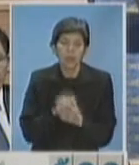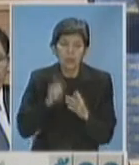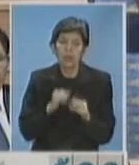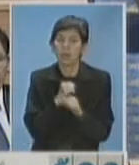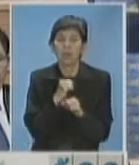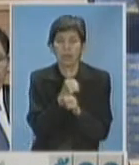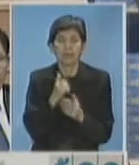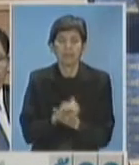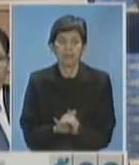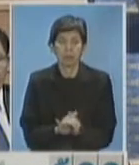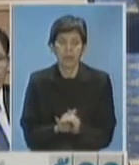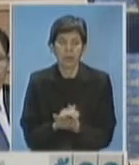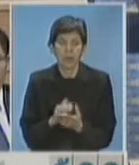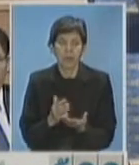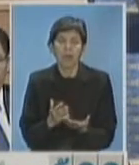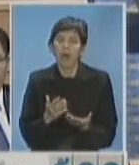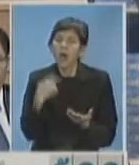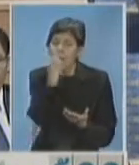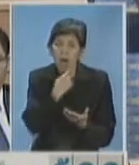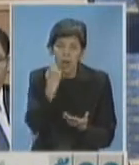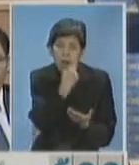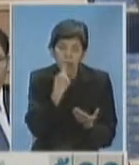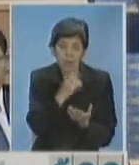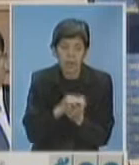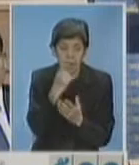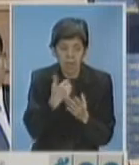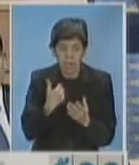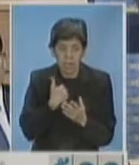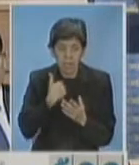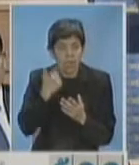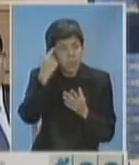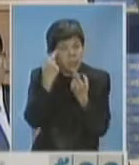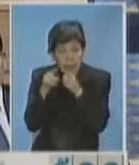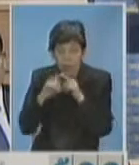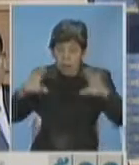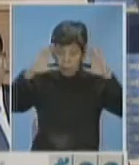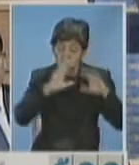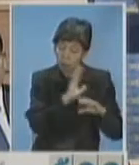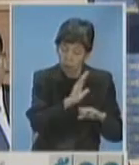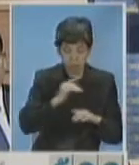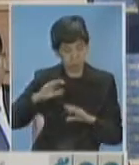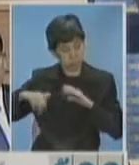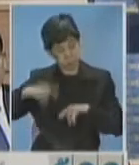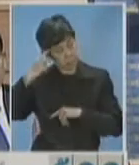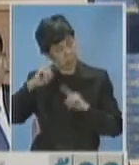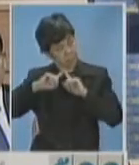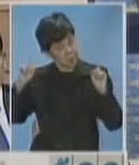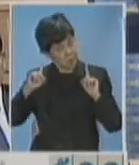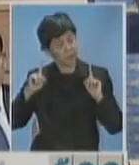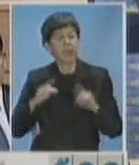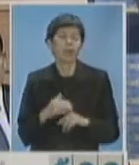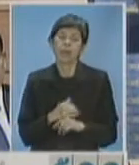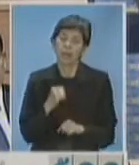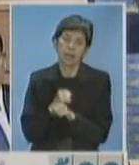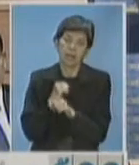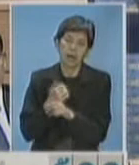ดภัยมิหนำซ้ำใครก็ตามที่มีความคิดเห็นแตกต่างจากรัฐบาลท่านประธานครับถูก